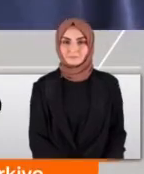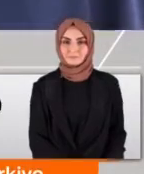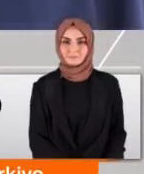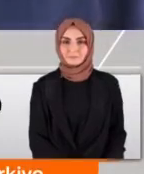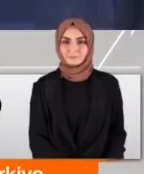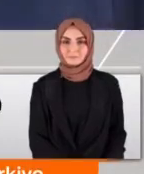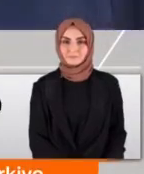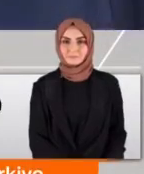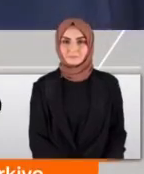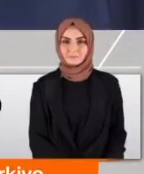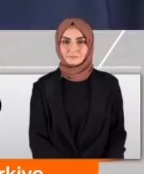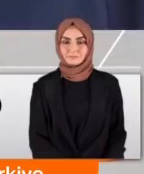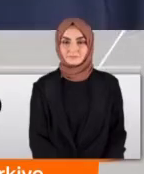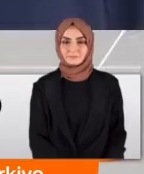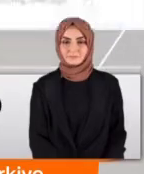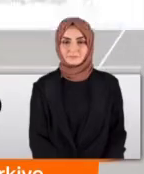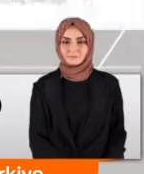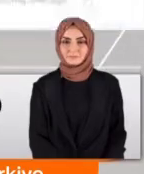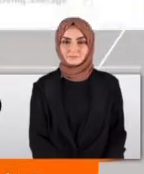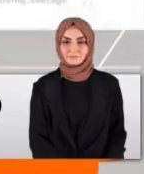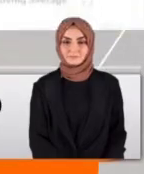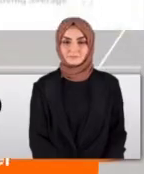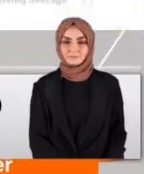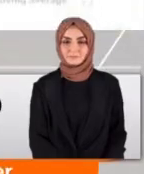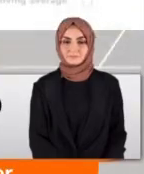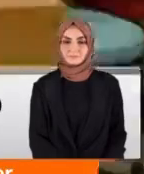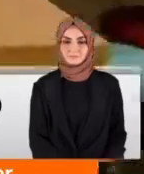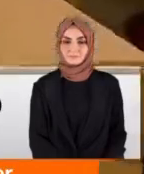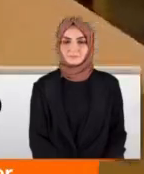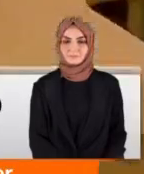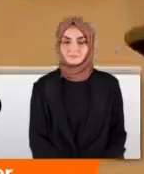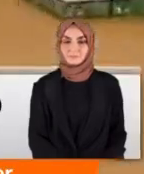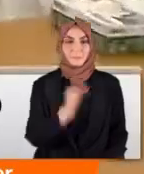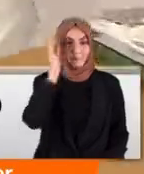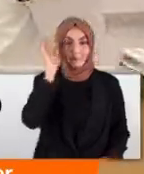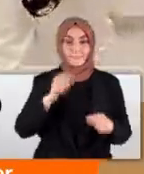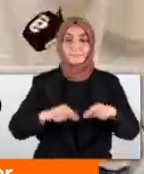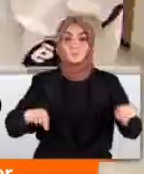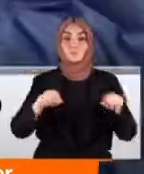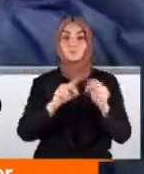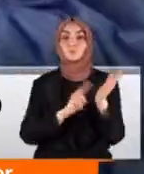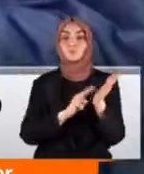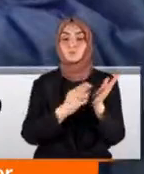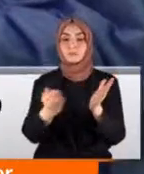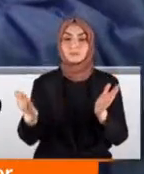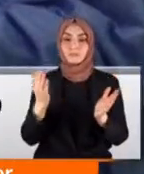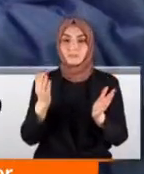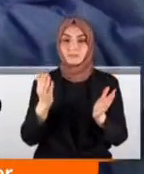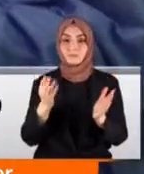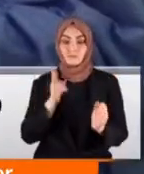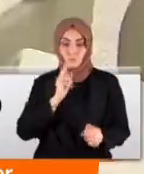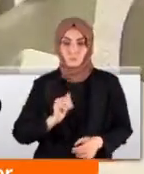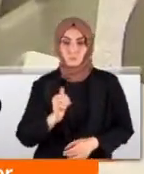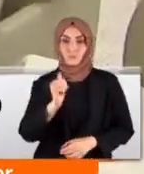tersine çevirmek, o riski almak istemiyoruz. Biz Ankara için beşincisini bekliyoruz. Bilim kurulu üyeleri son günlerde mutasyon riskine de